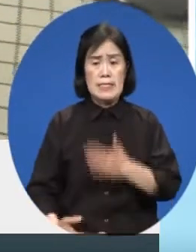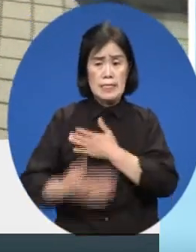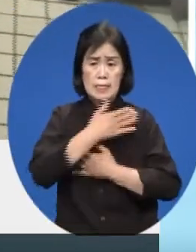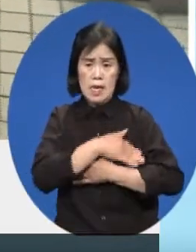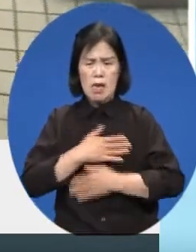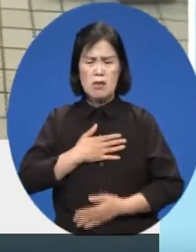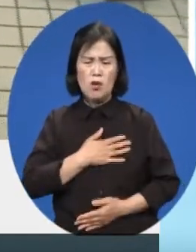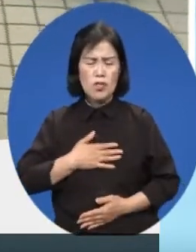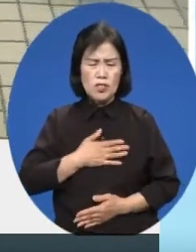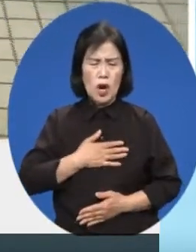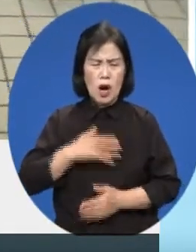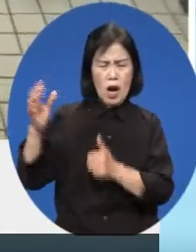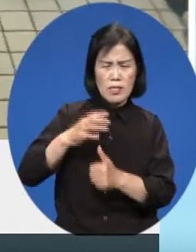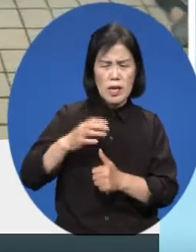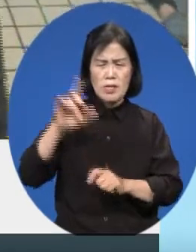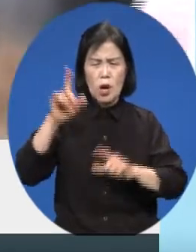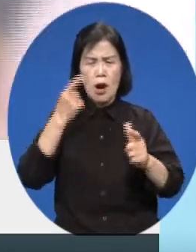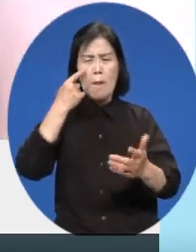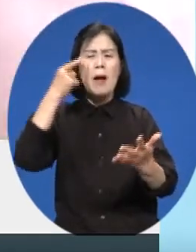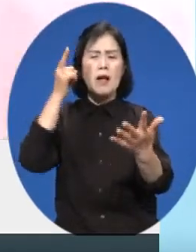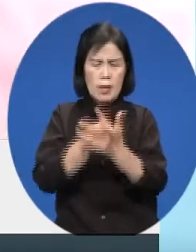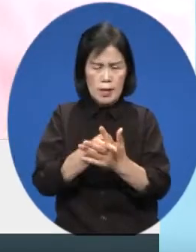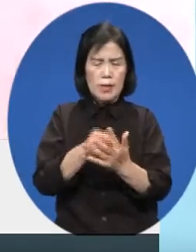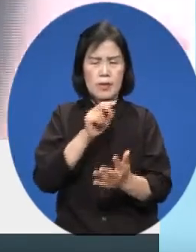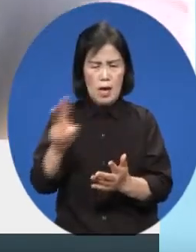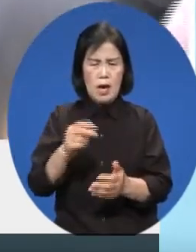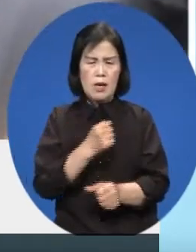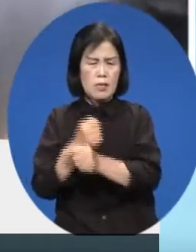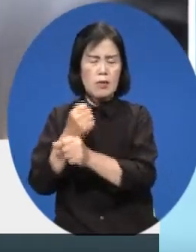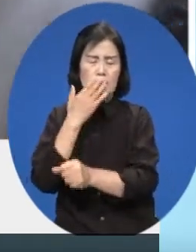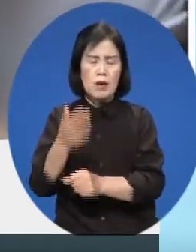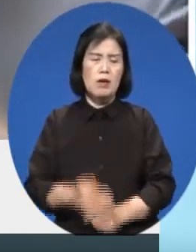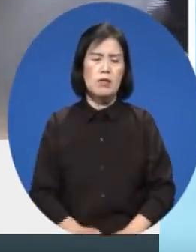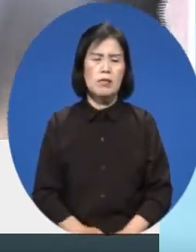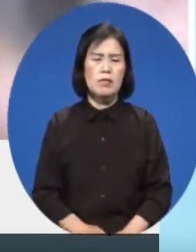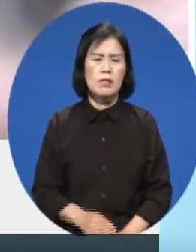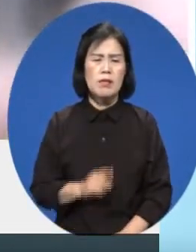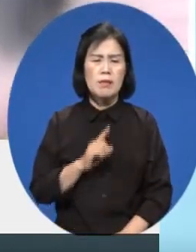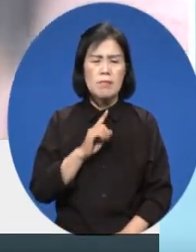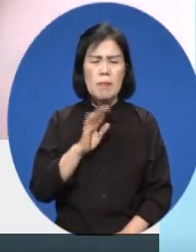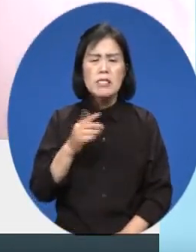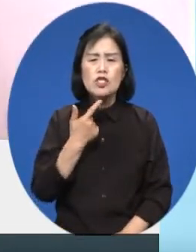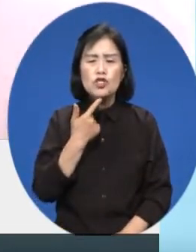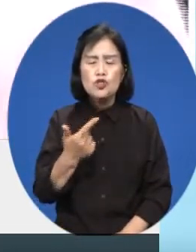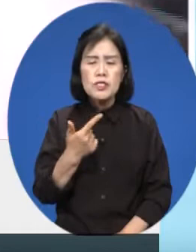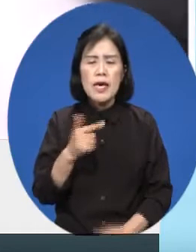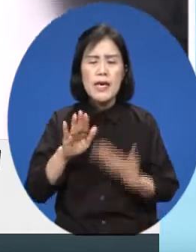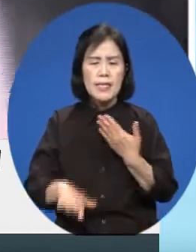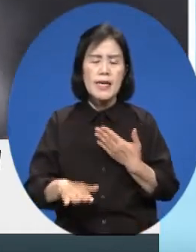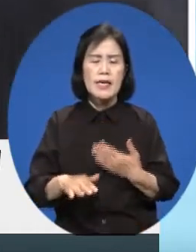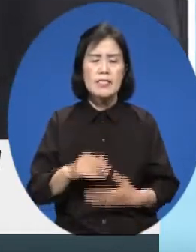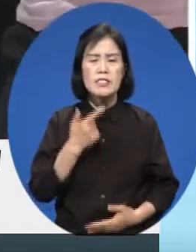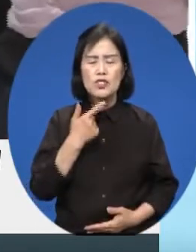정서적 학대 중앙에 발견되어 야만이 거니 가정 하다 볼 수가 있는데요 4 만 리 치아가 독이 줘 만 6세 이하의